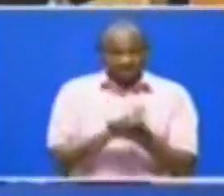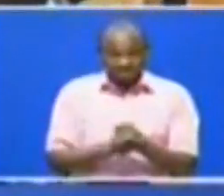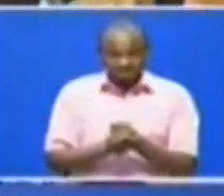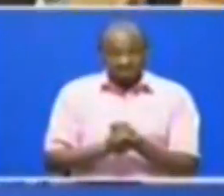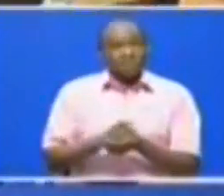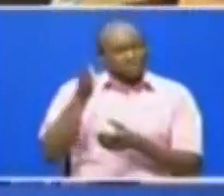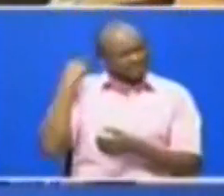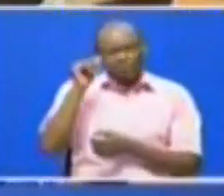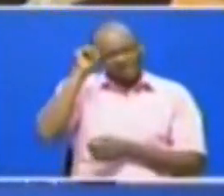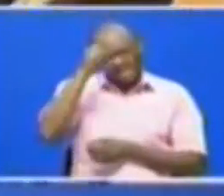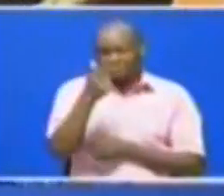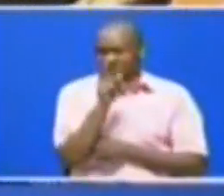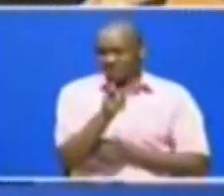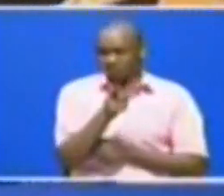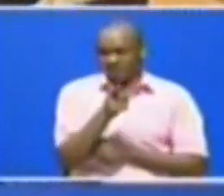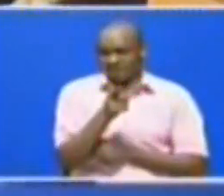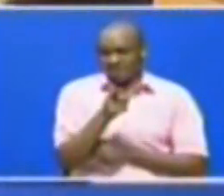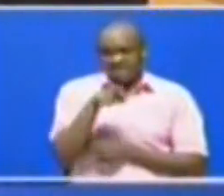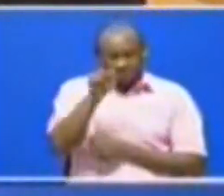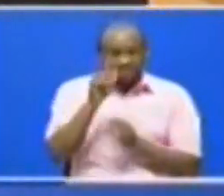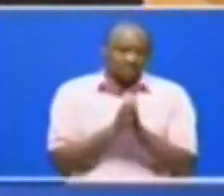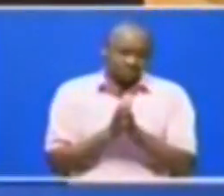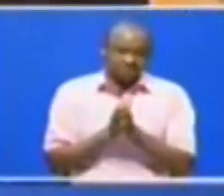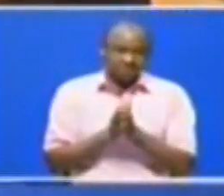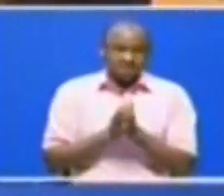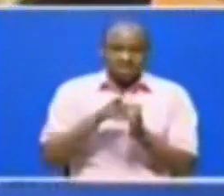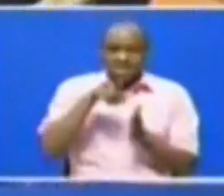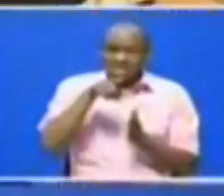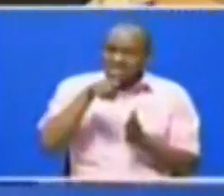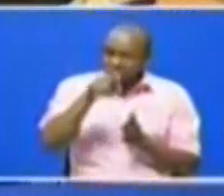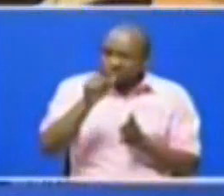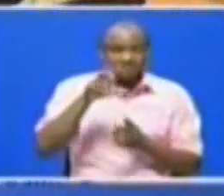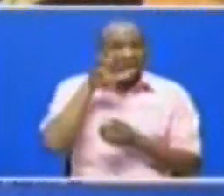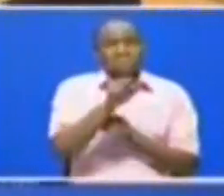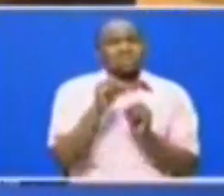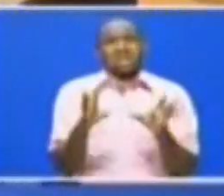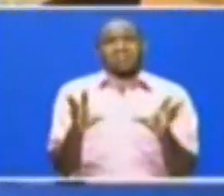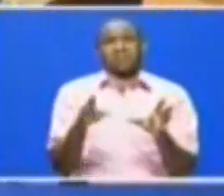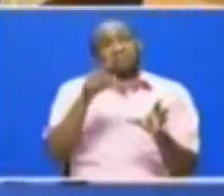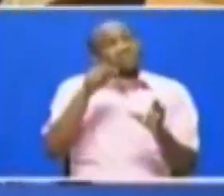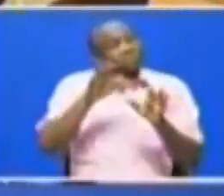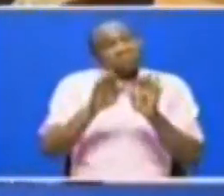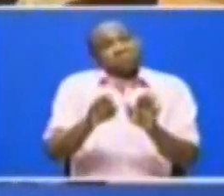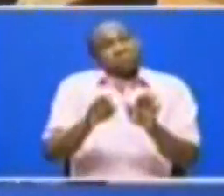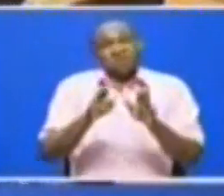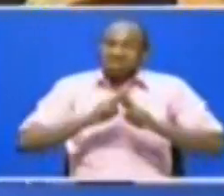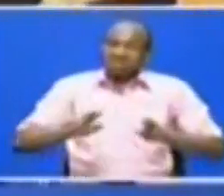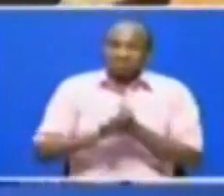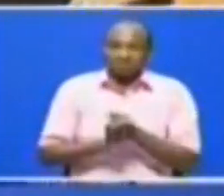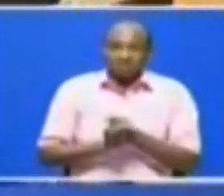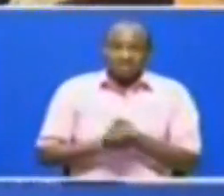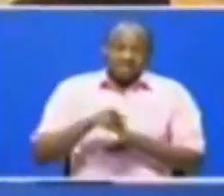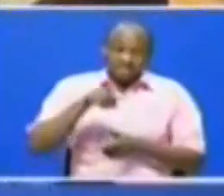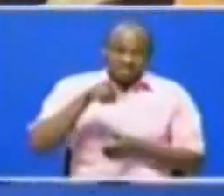very smart, naye ni malitati. Yeye kuangi naye haumi na hafanyi chochote. Tena